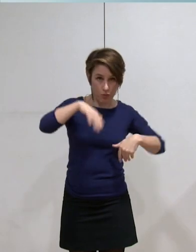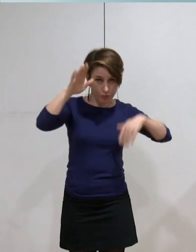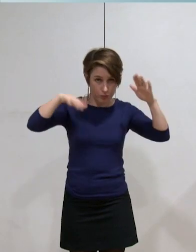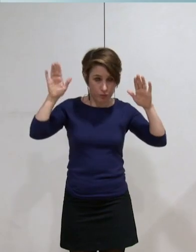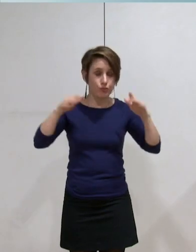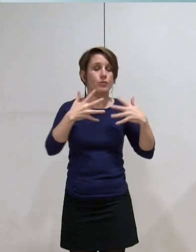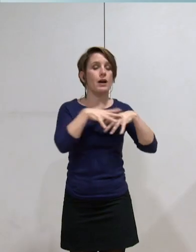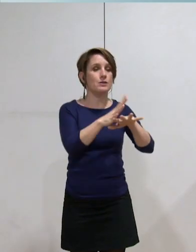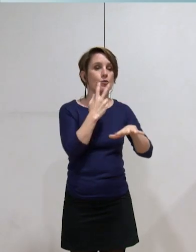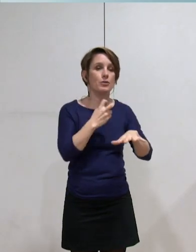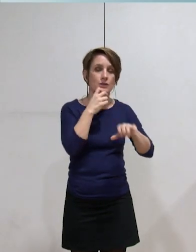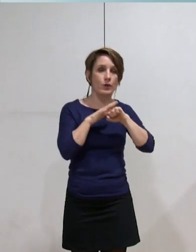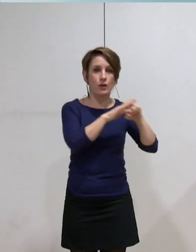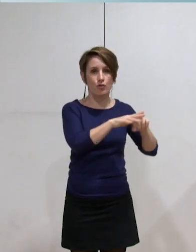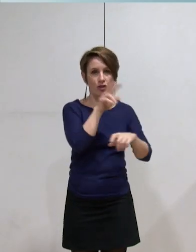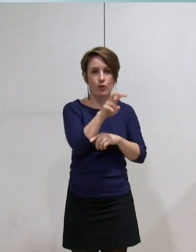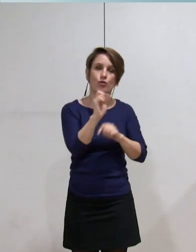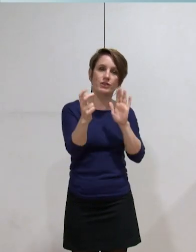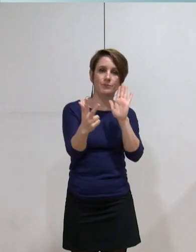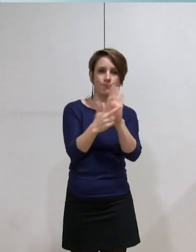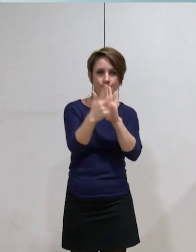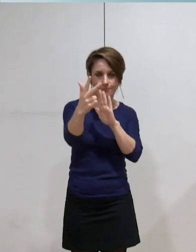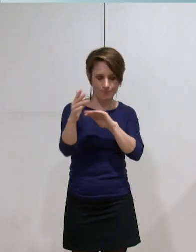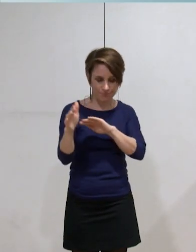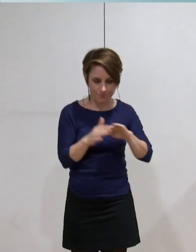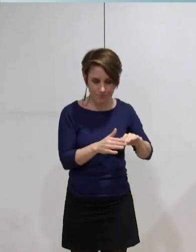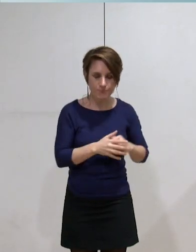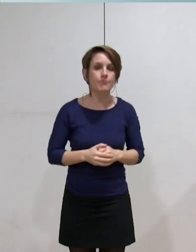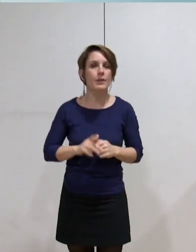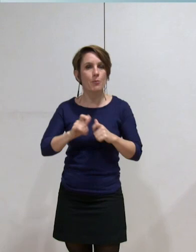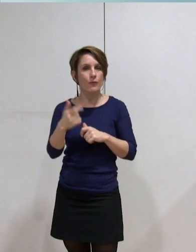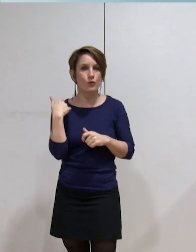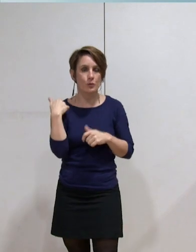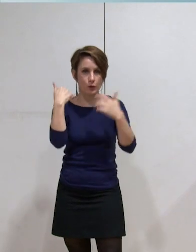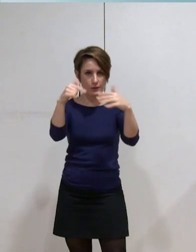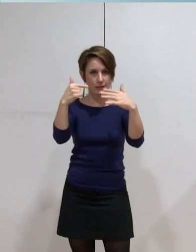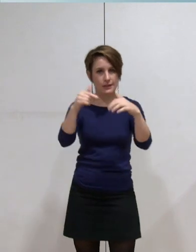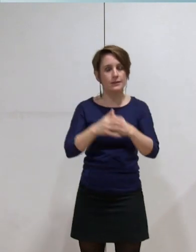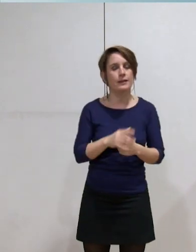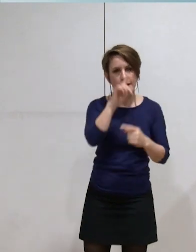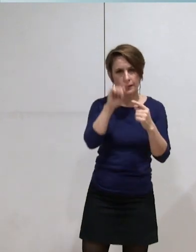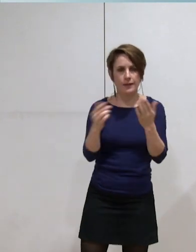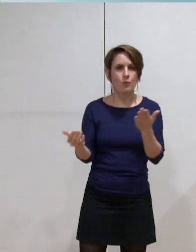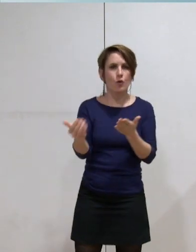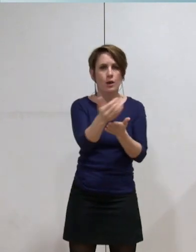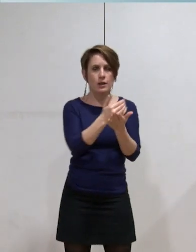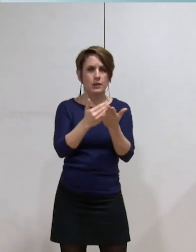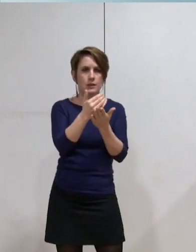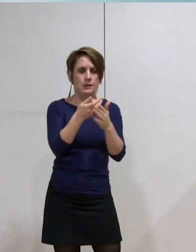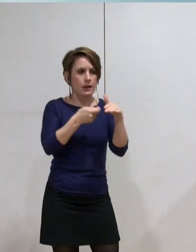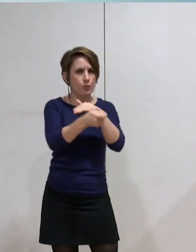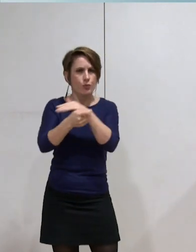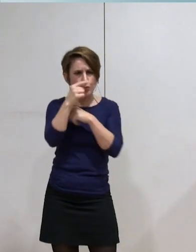rassemblement citoyen de la gauche et écologistes dé libération adopté la 17 porte sur la rémunération des recenseurs pour le